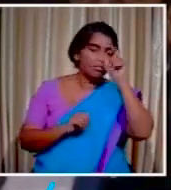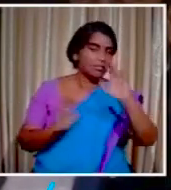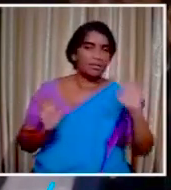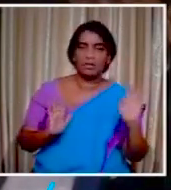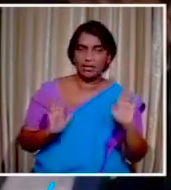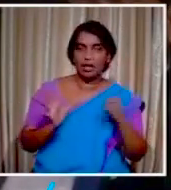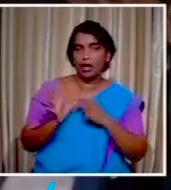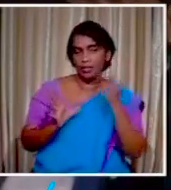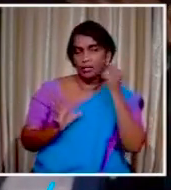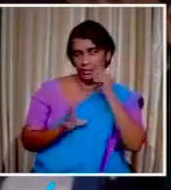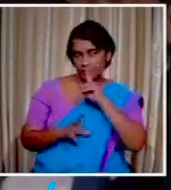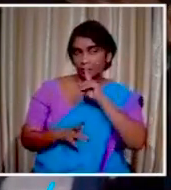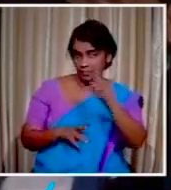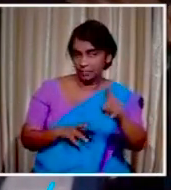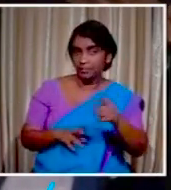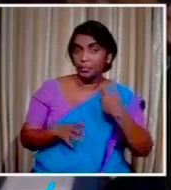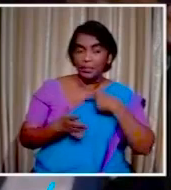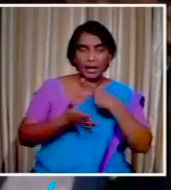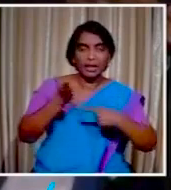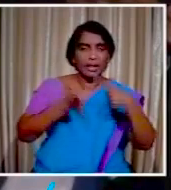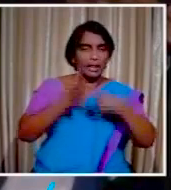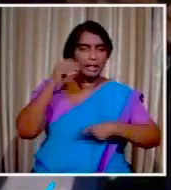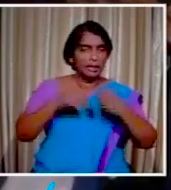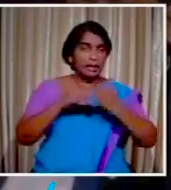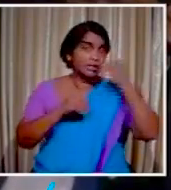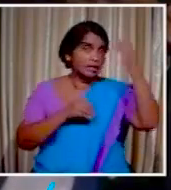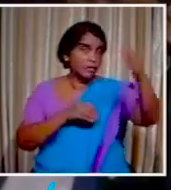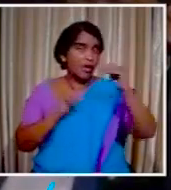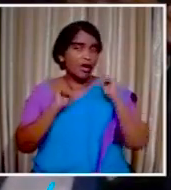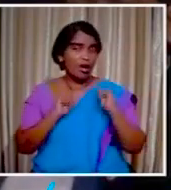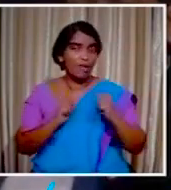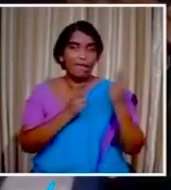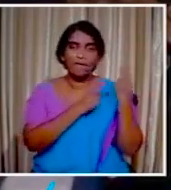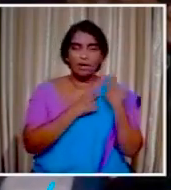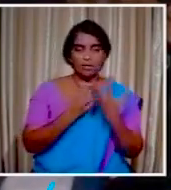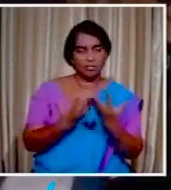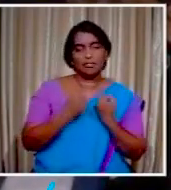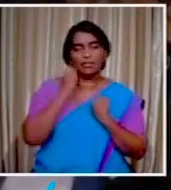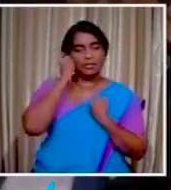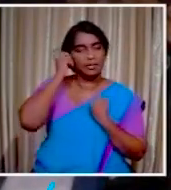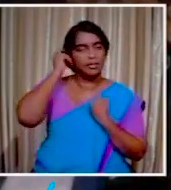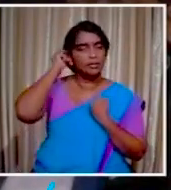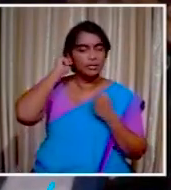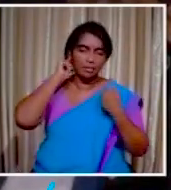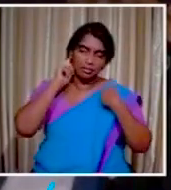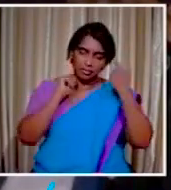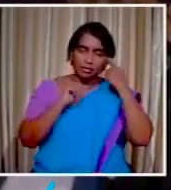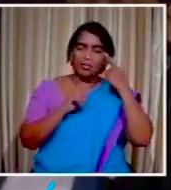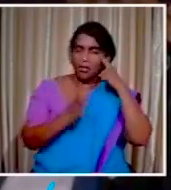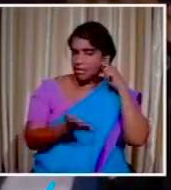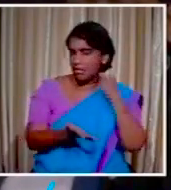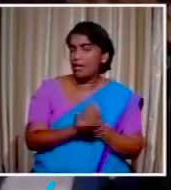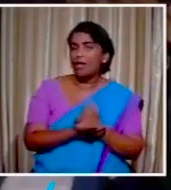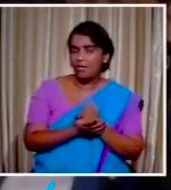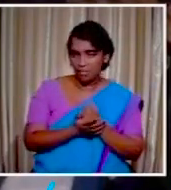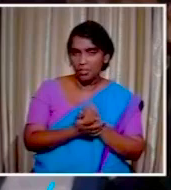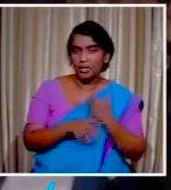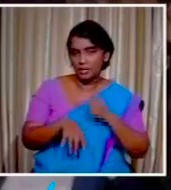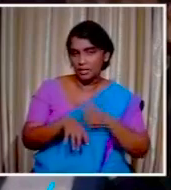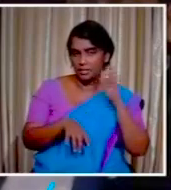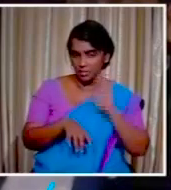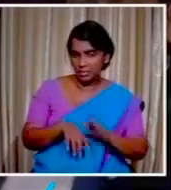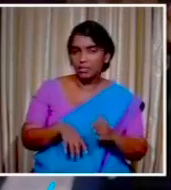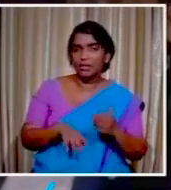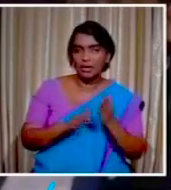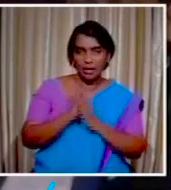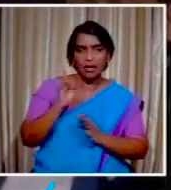අනුර කුමාර දිසානායක මන්ත්‍රීවරට. මම දේශපාලන අනාගතයක් බල්ලා නෙවෙයි වගකීම ගන්නකට මම දන්නවා ඉතාමත්ම බැරෑරුම් අමාරු සත්‍යයක්.